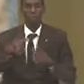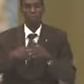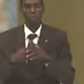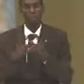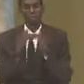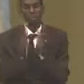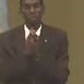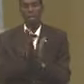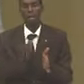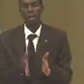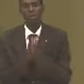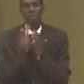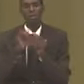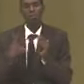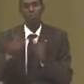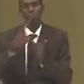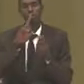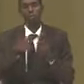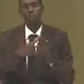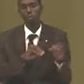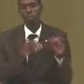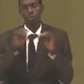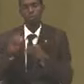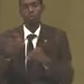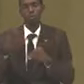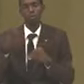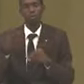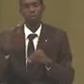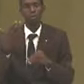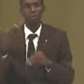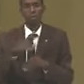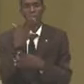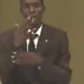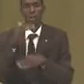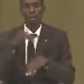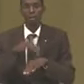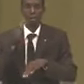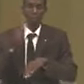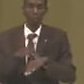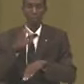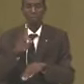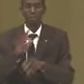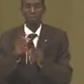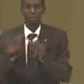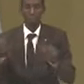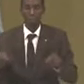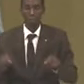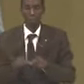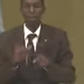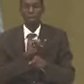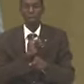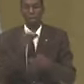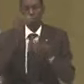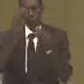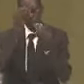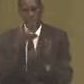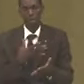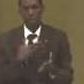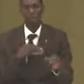a demandé de placer là mais là on a le problème et j'ai obéi et j'ai mis ma main